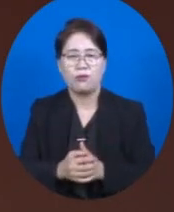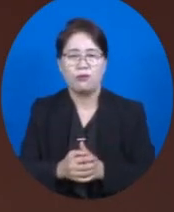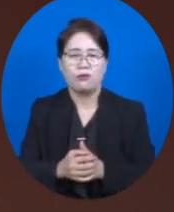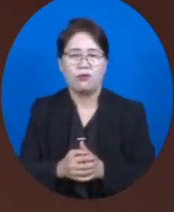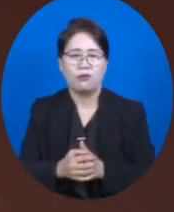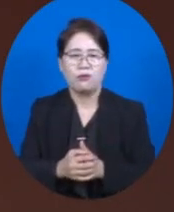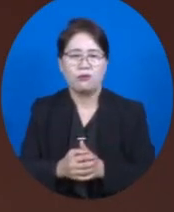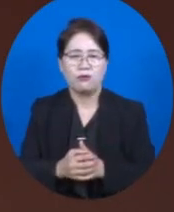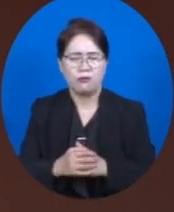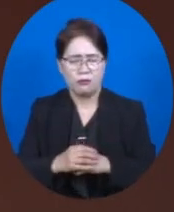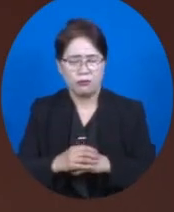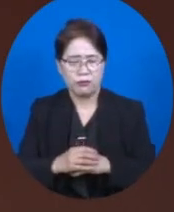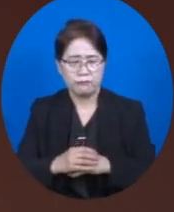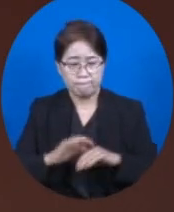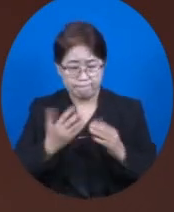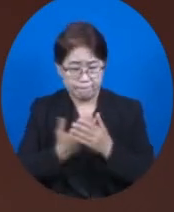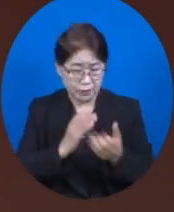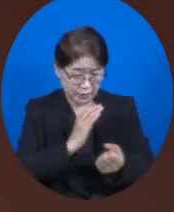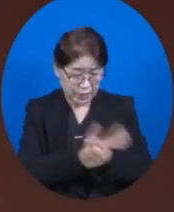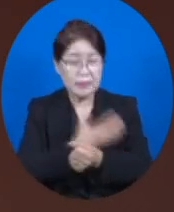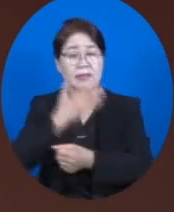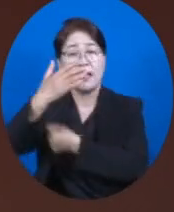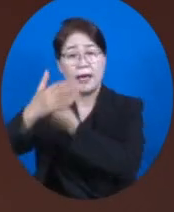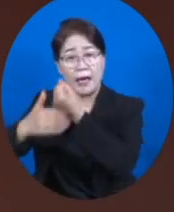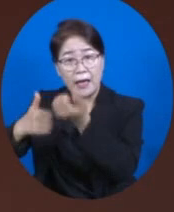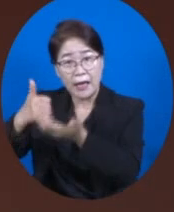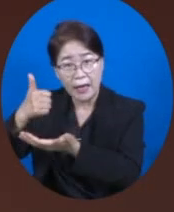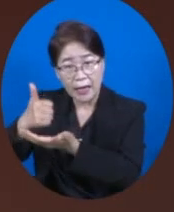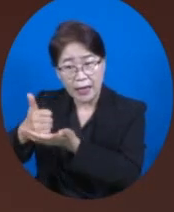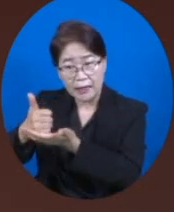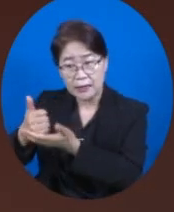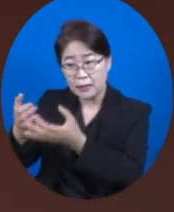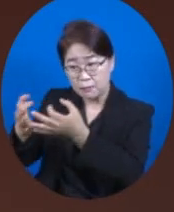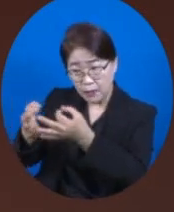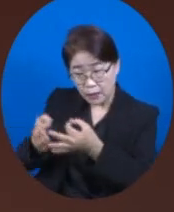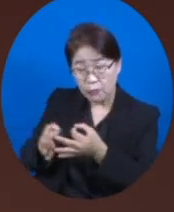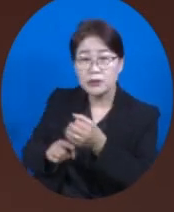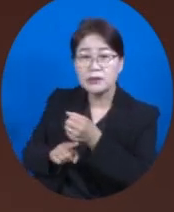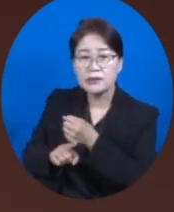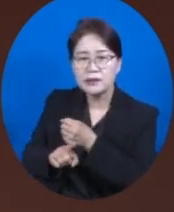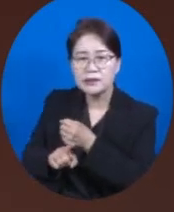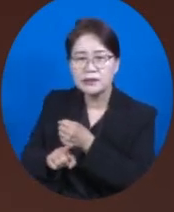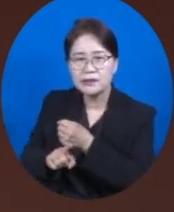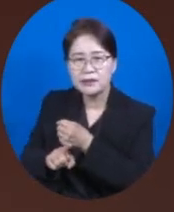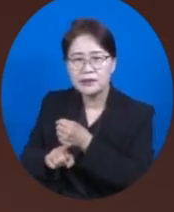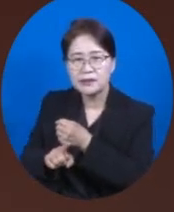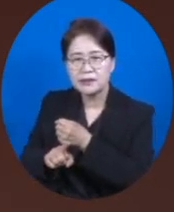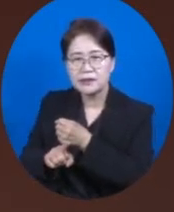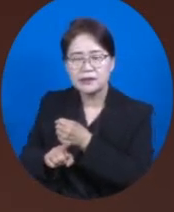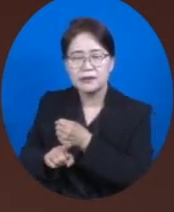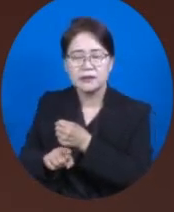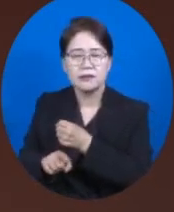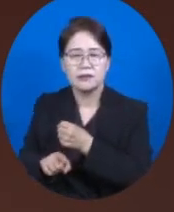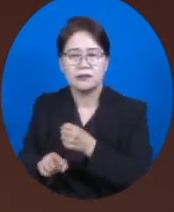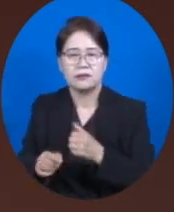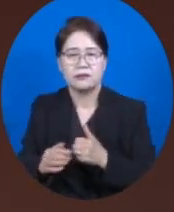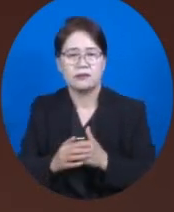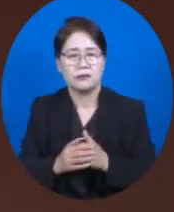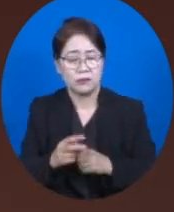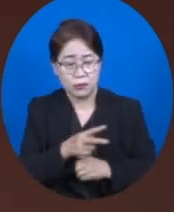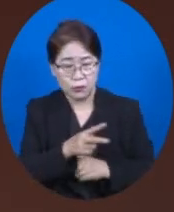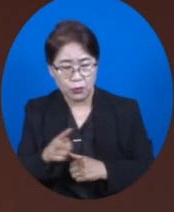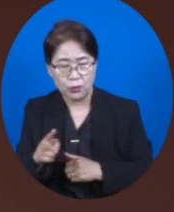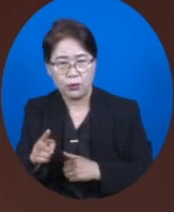절대 주권자로서 하나님이 바라보신다는 것은 하나님이 보신다는 것은 하나님이